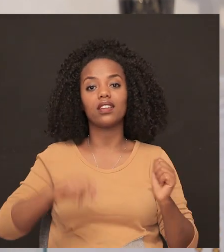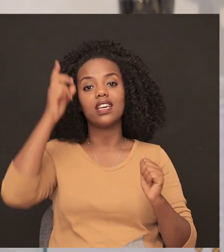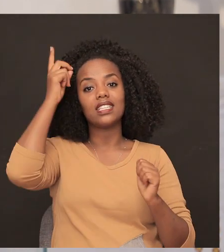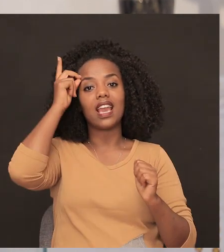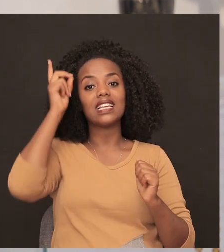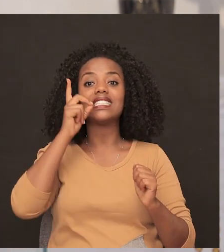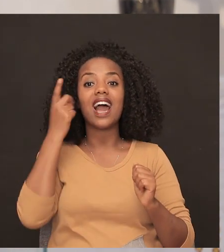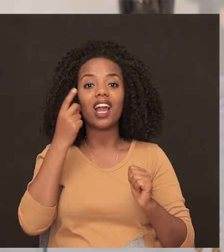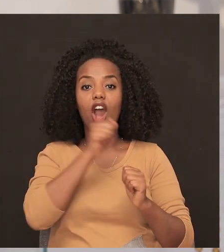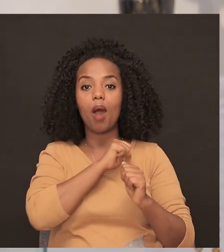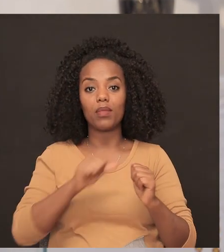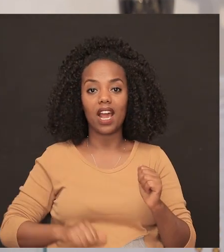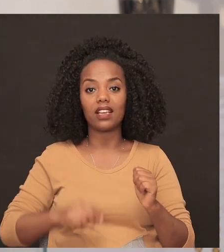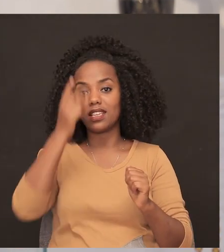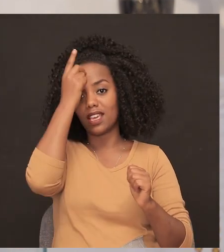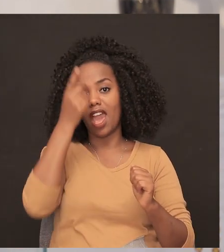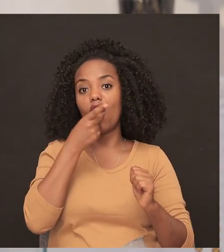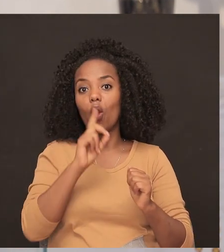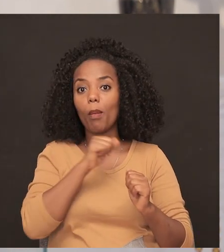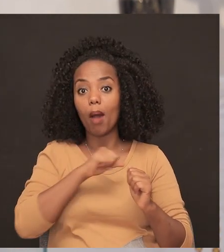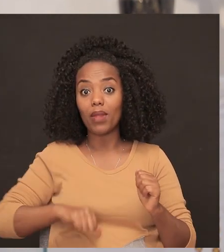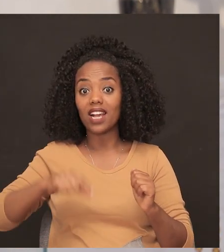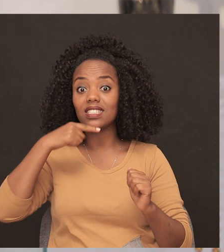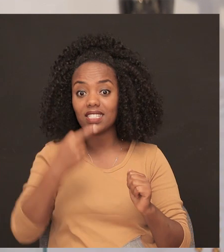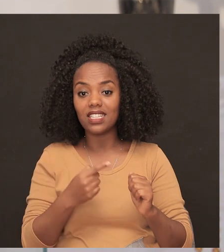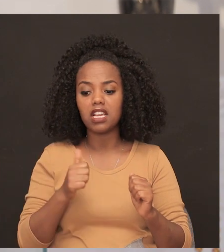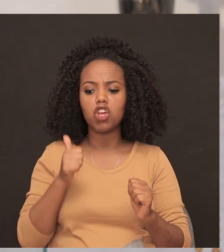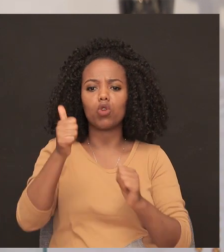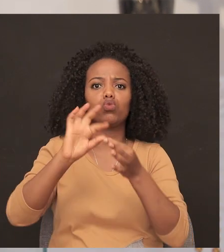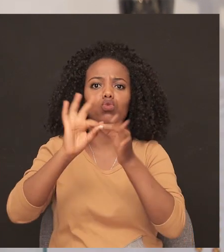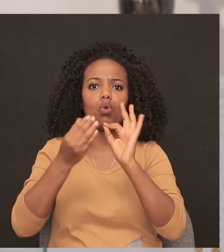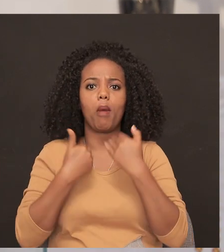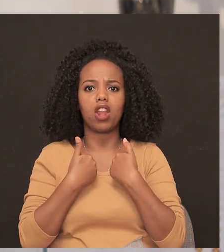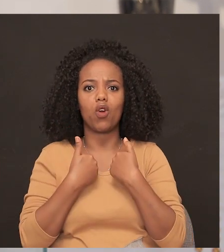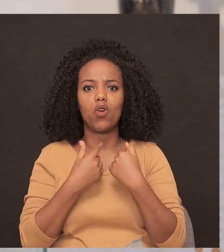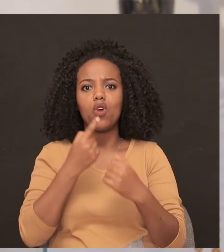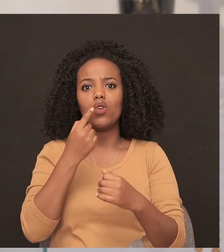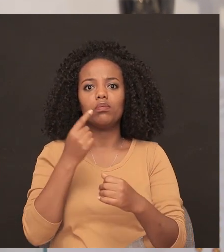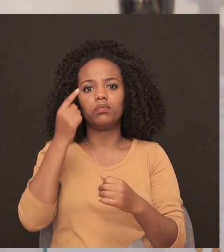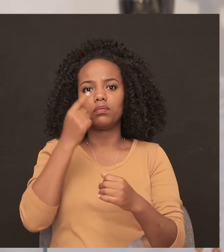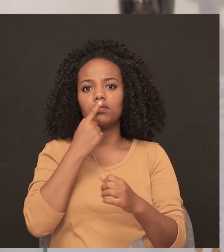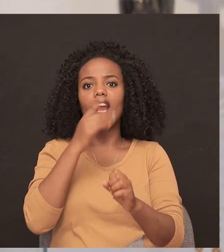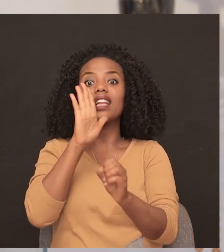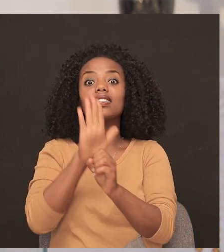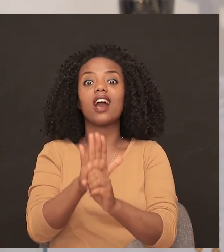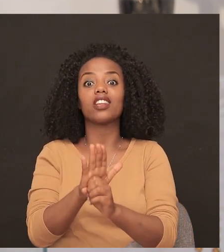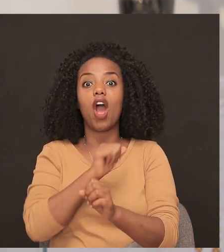አምላክ፣ የያዕቆብ አምላክ ሲል የራሱ ትርጉም ያለው ነው። የቃል ኪዳን አምላክ ማለት